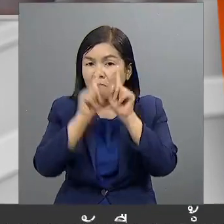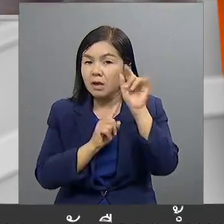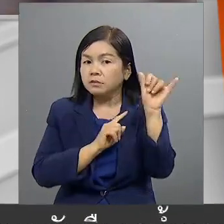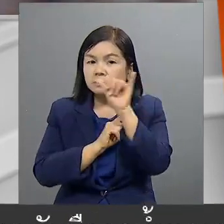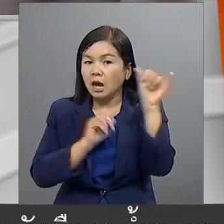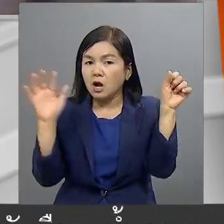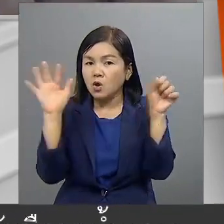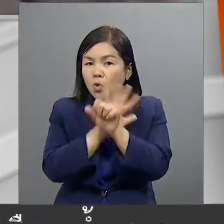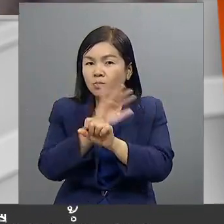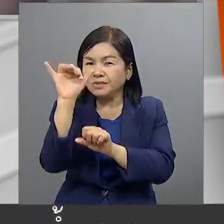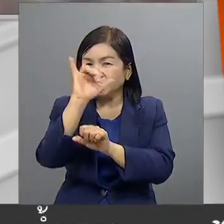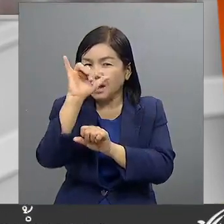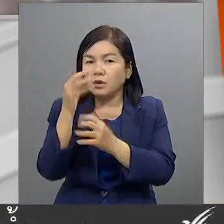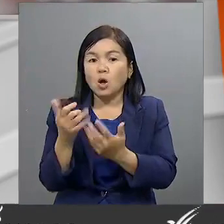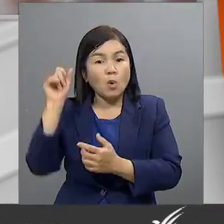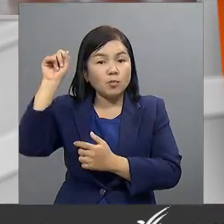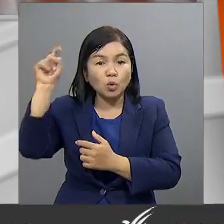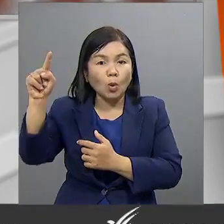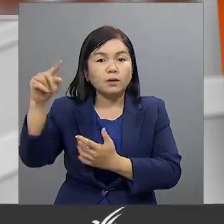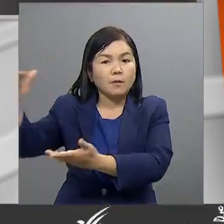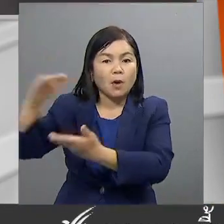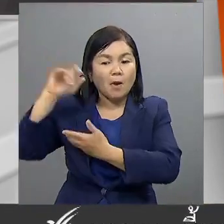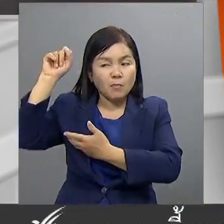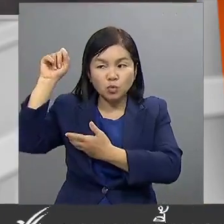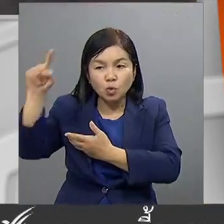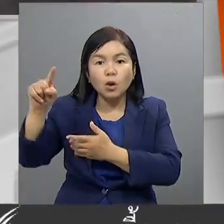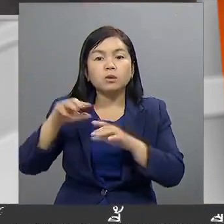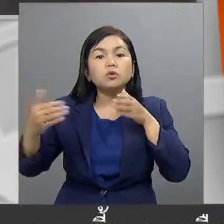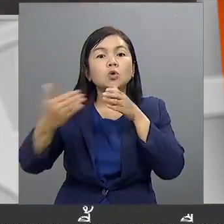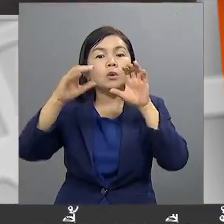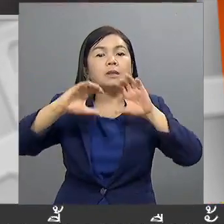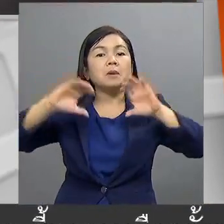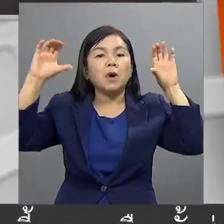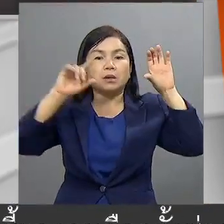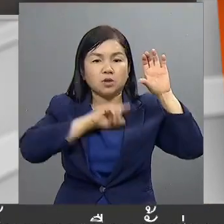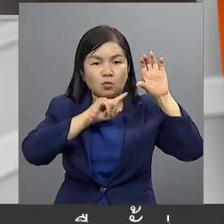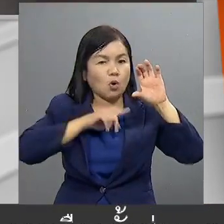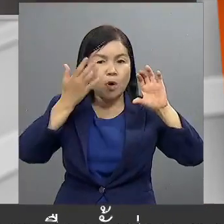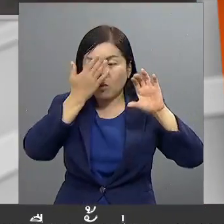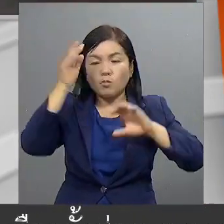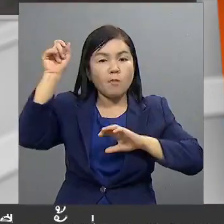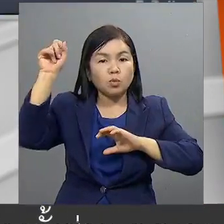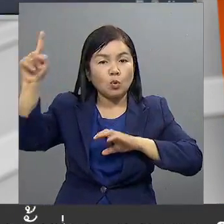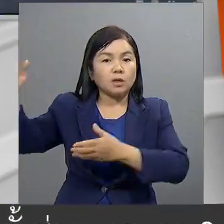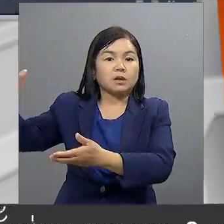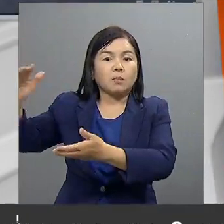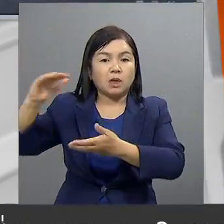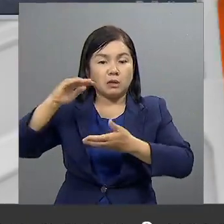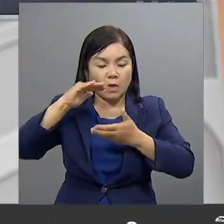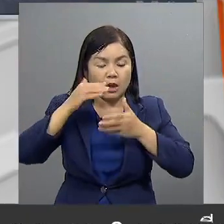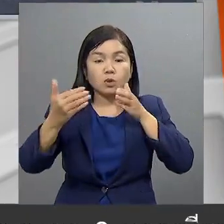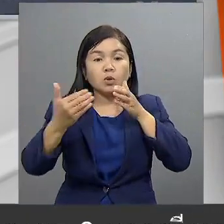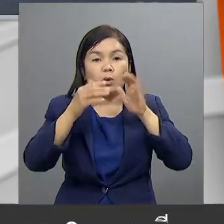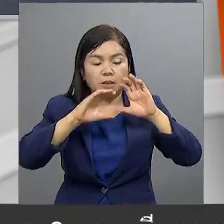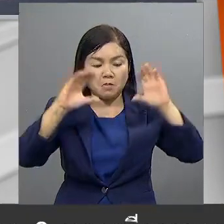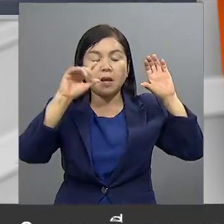เป็นการเร่งรีบค่ะการนำเข้าก็เลยต้องผ่านรัฐบาลแต่ละประเทศแบบฉุกเฉินเท่านั้นแล้วรัฐบาลรับผิดชอบเองนะคะ